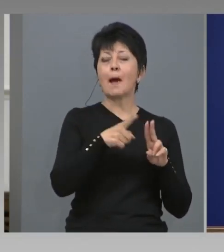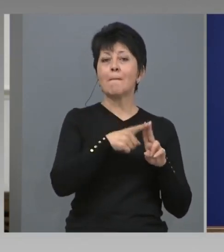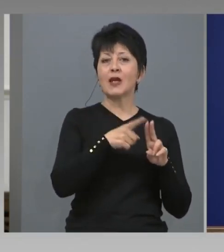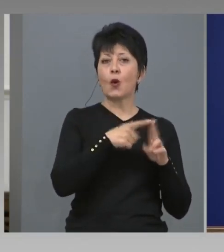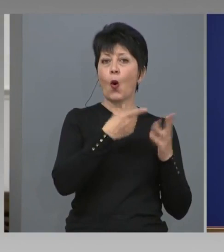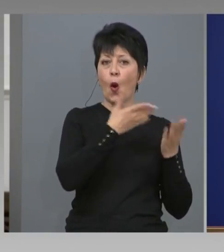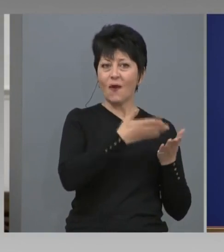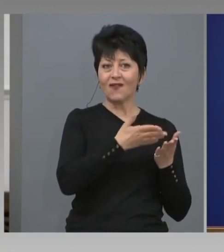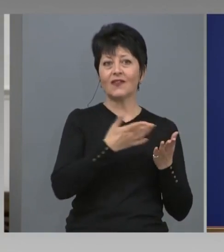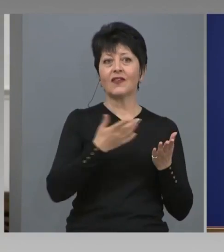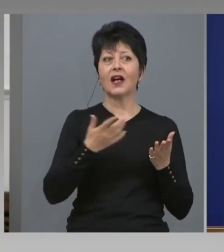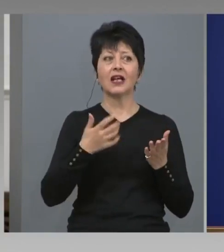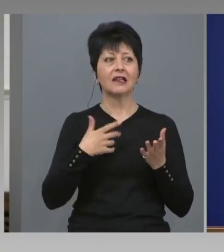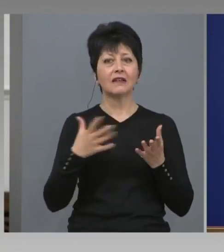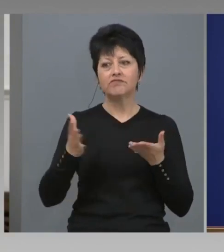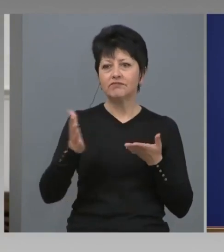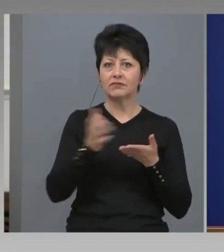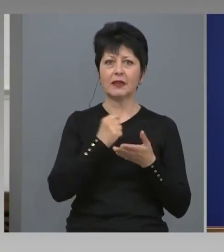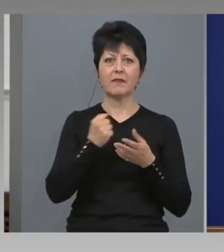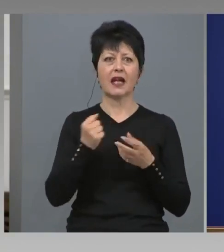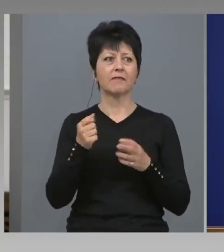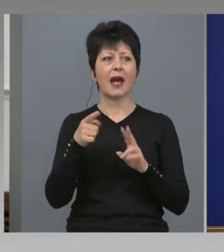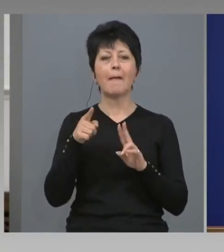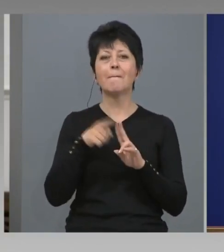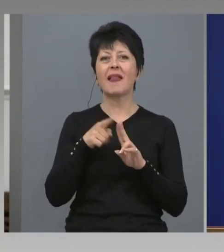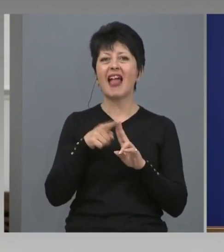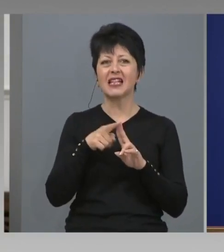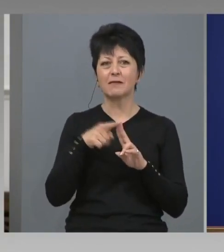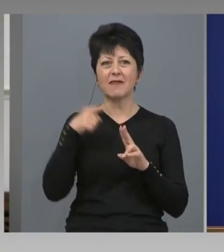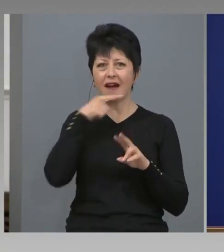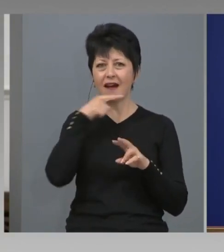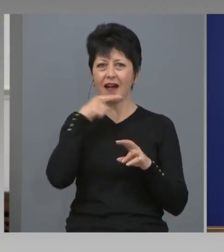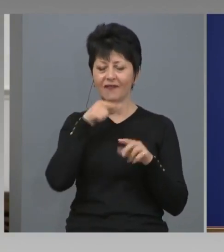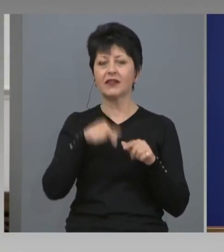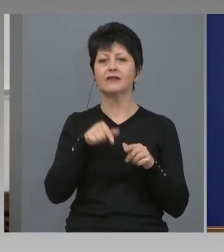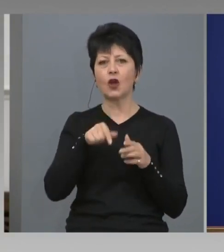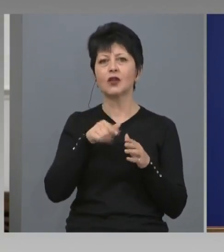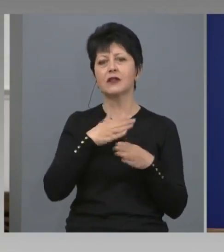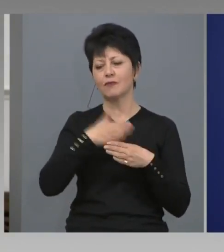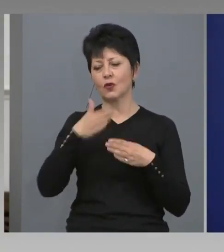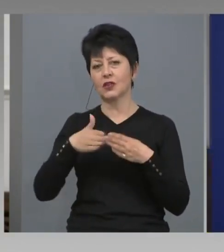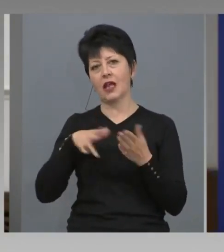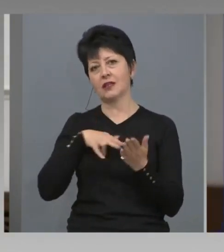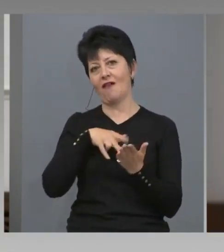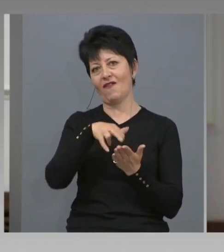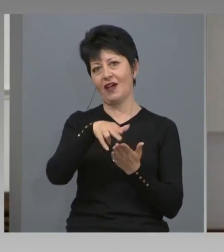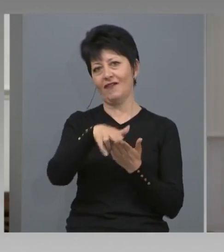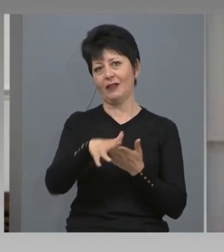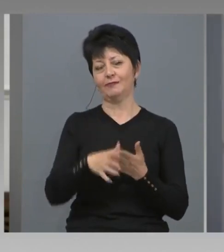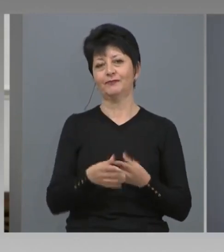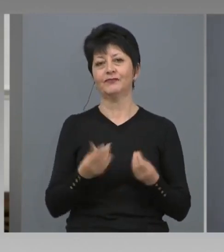ако наберем достатъчно доброволци. Този процес върви. Всичко добро ви желая.